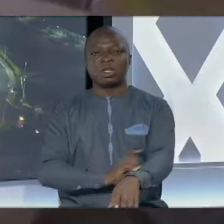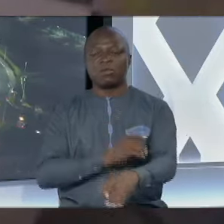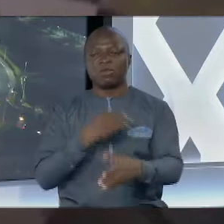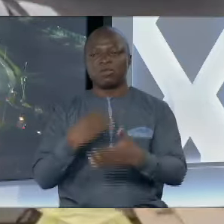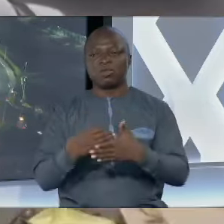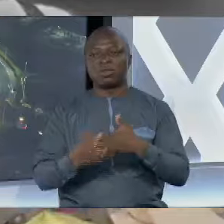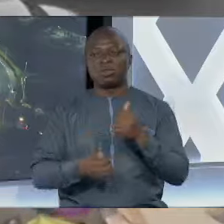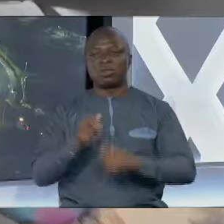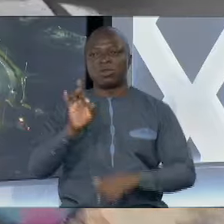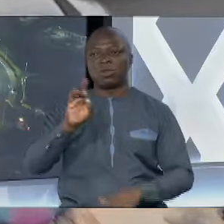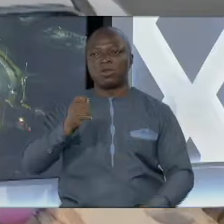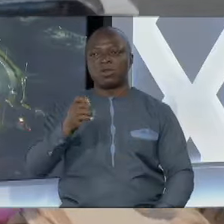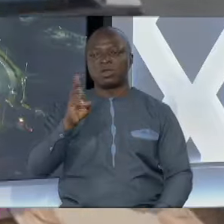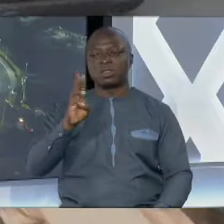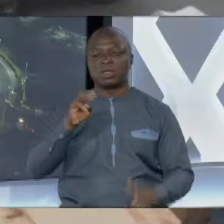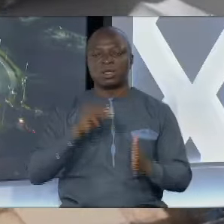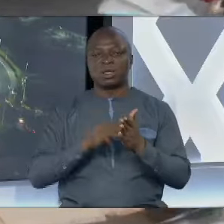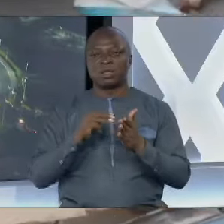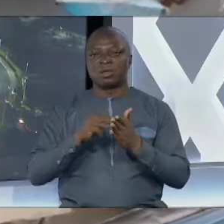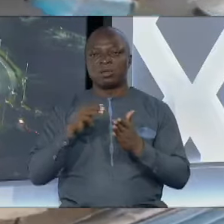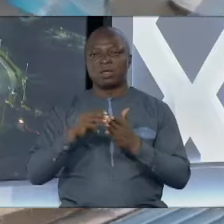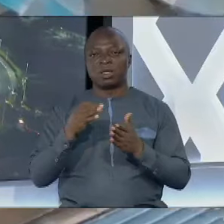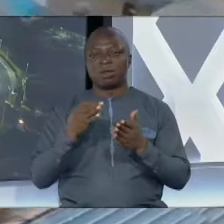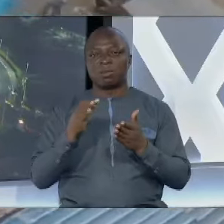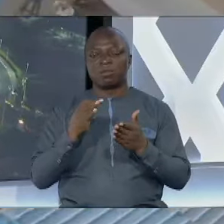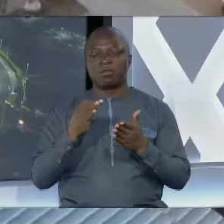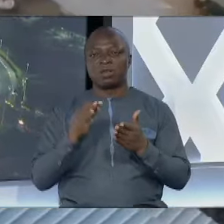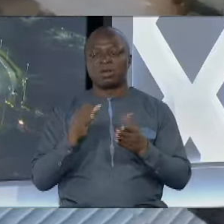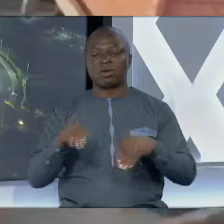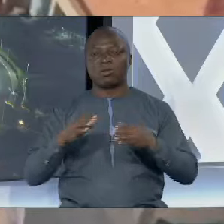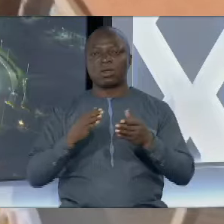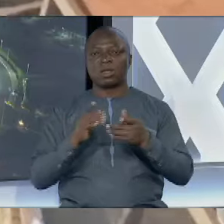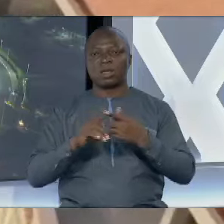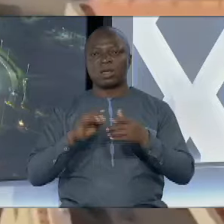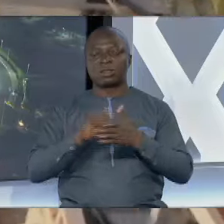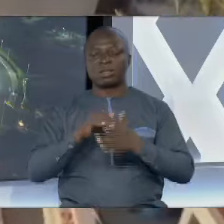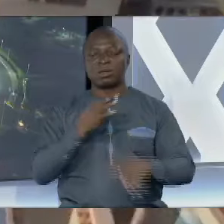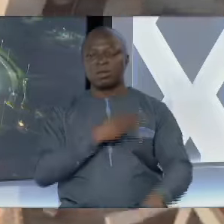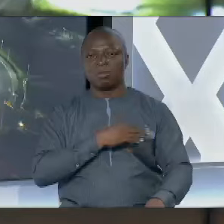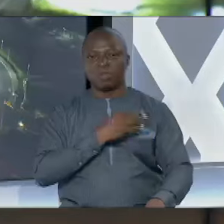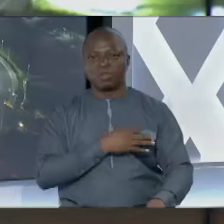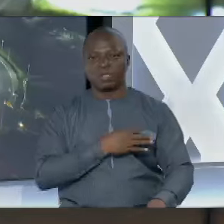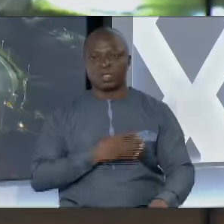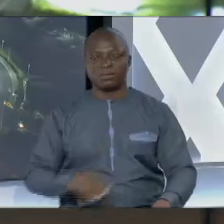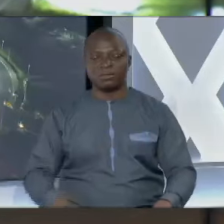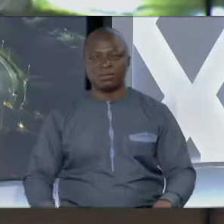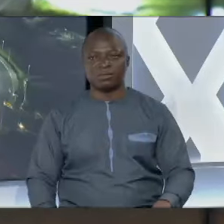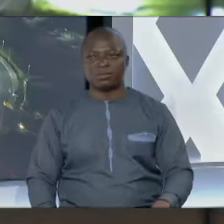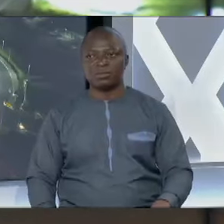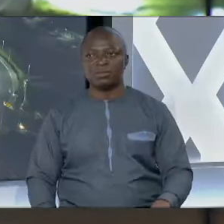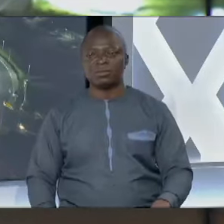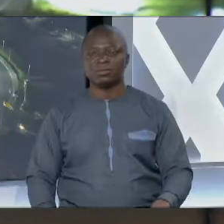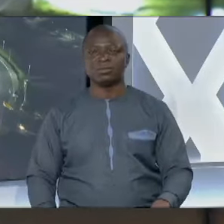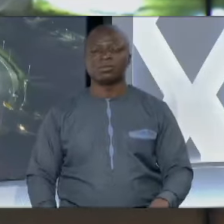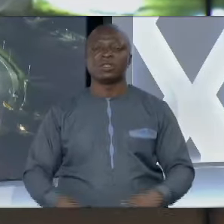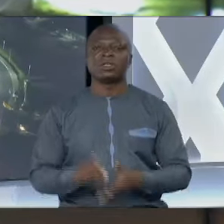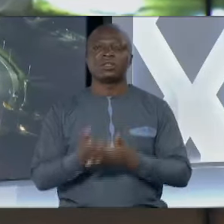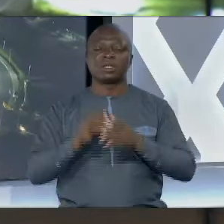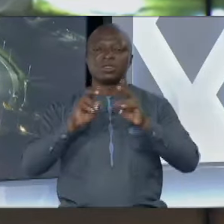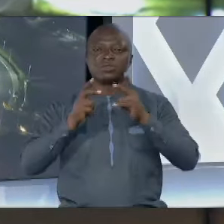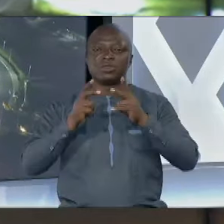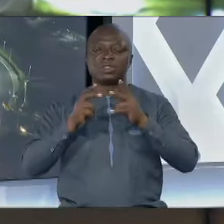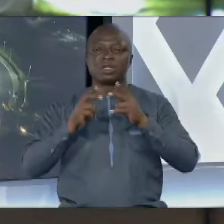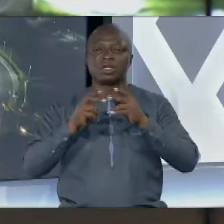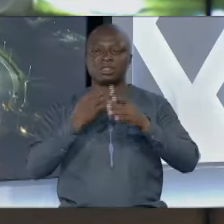plus de 8,6 milliards francs CFA de crédits octroyés à ses bénéficiaires. Des sujets